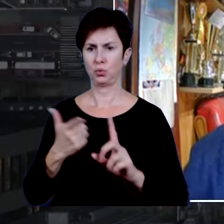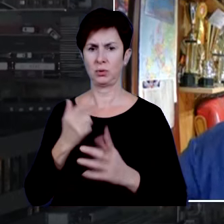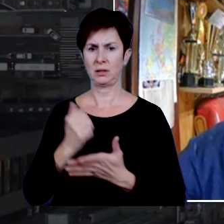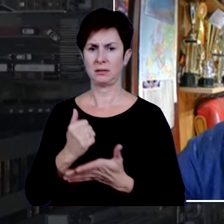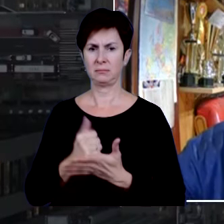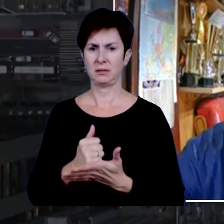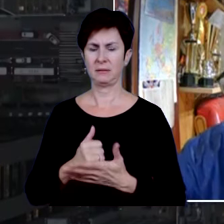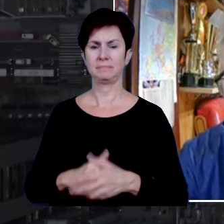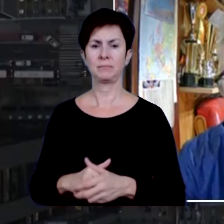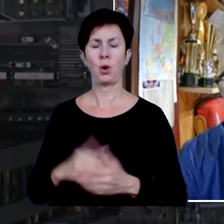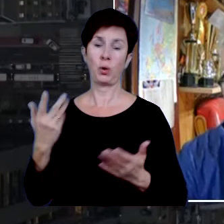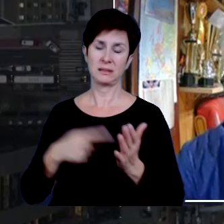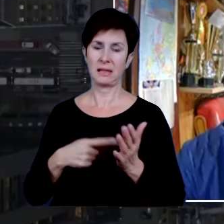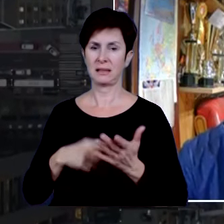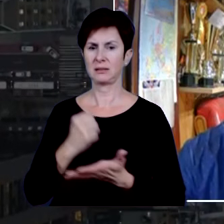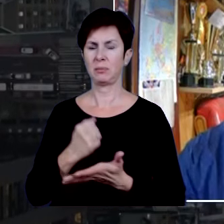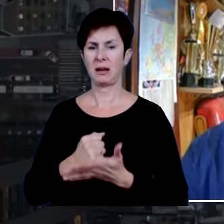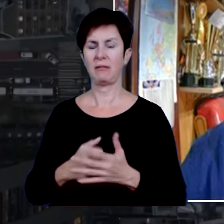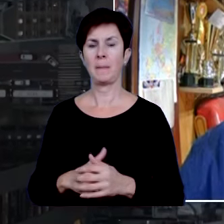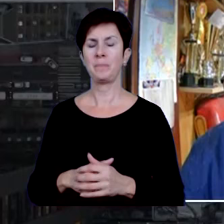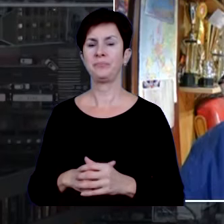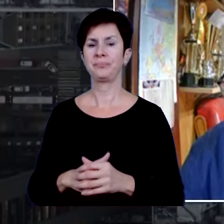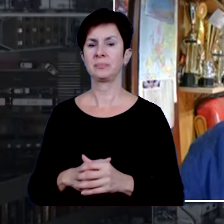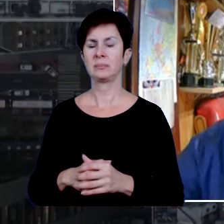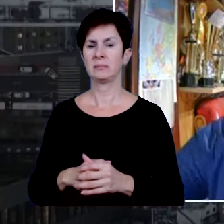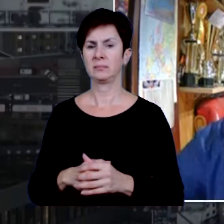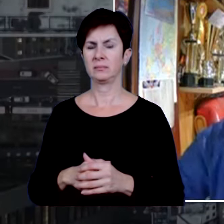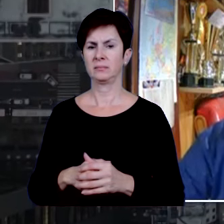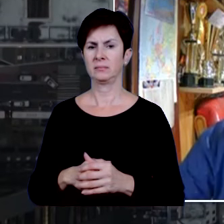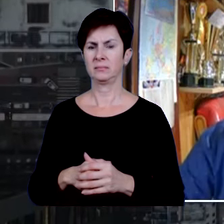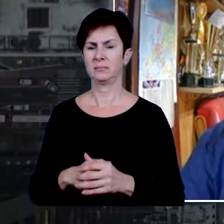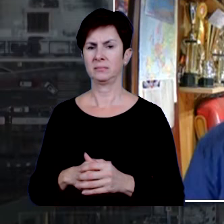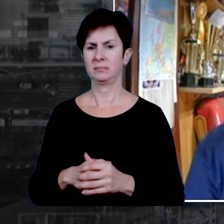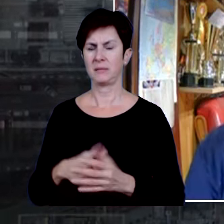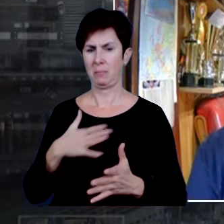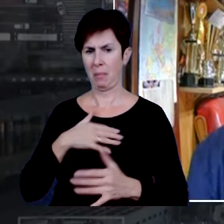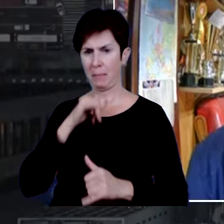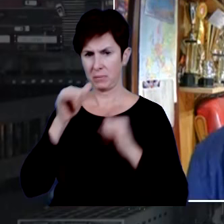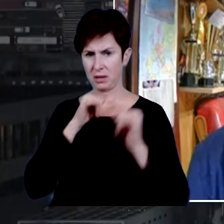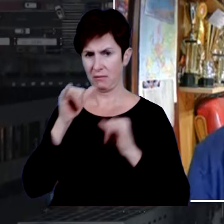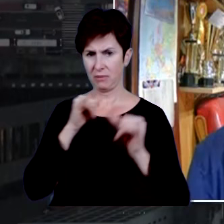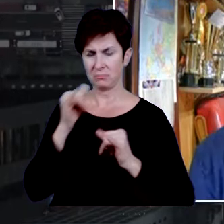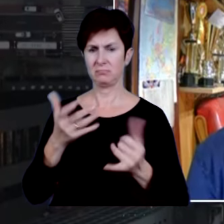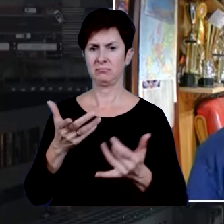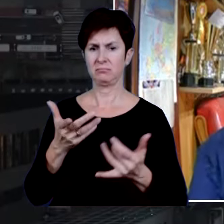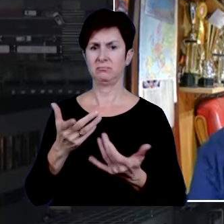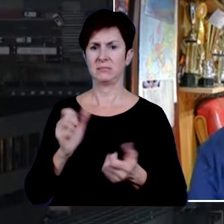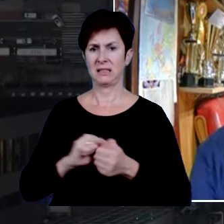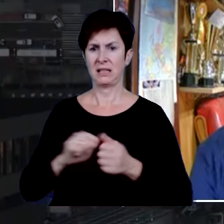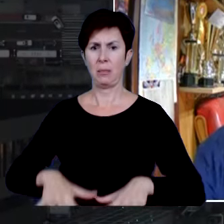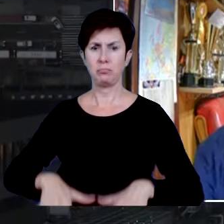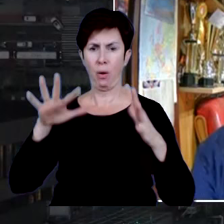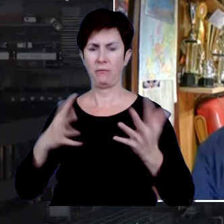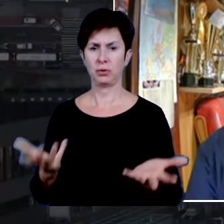ostatnia sprawa. Na horyzoncie, nie wiem czy mam prawo narzekać na niewykonania. No jest powódź. Przyszła